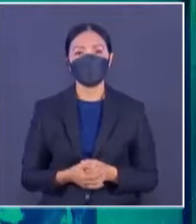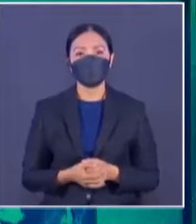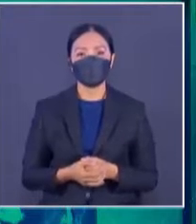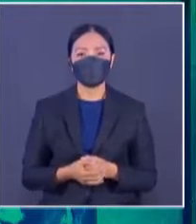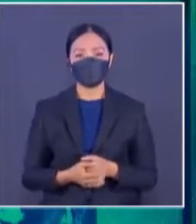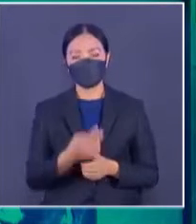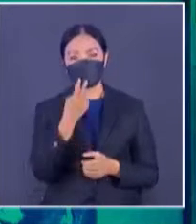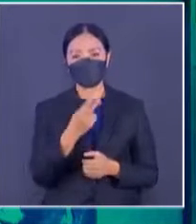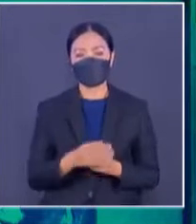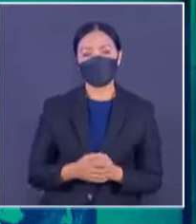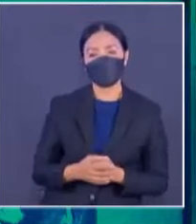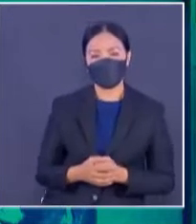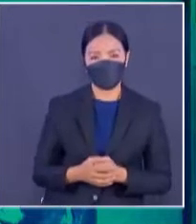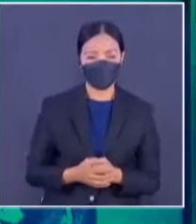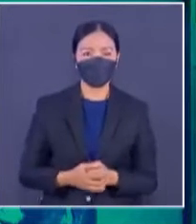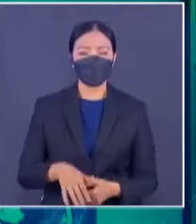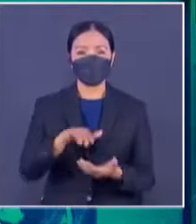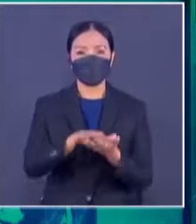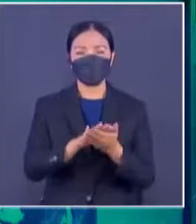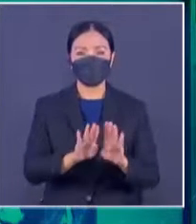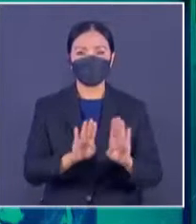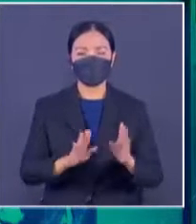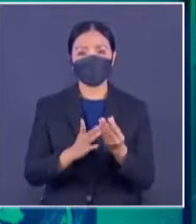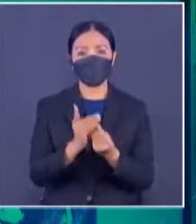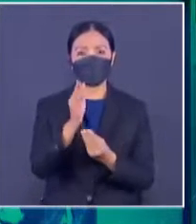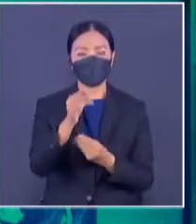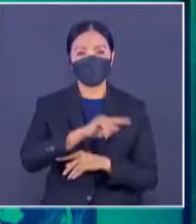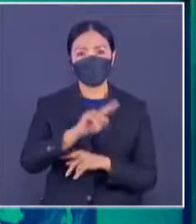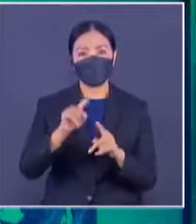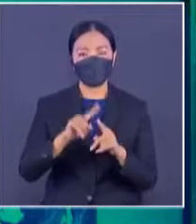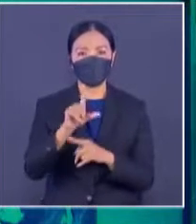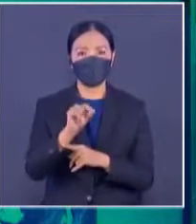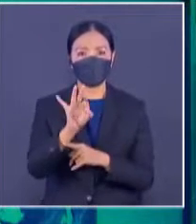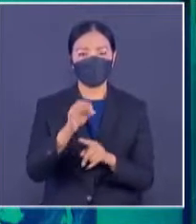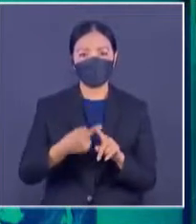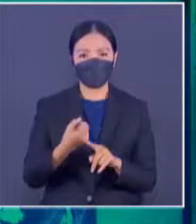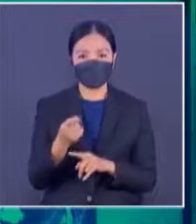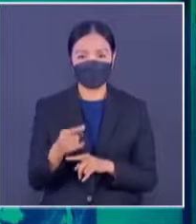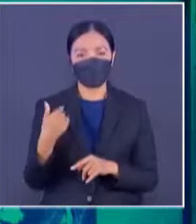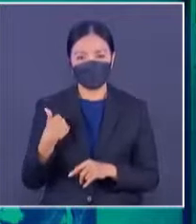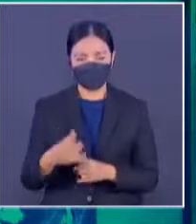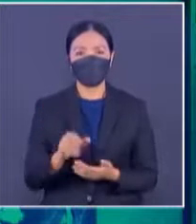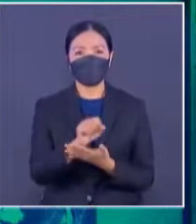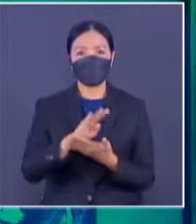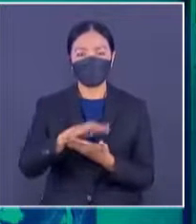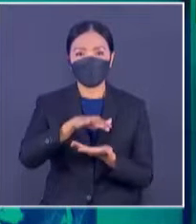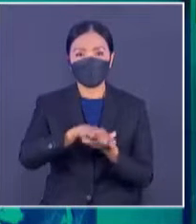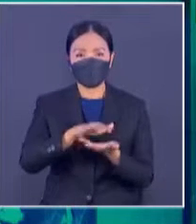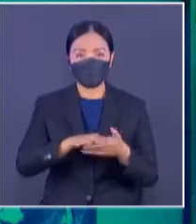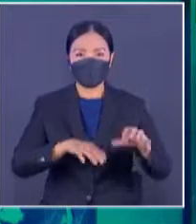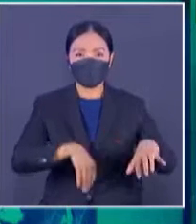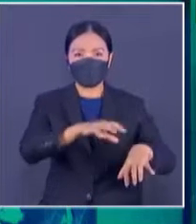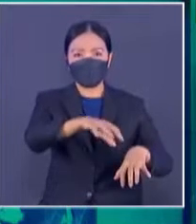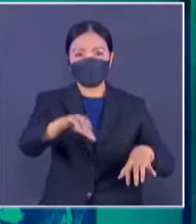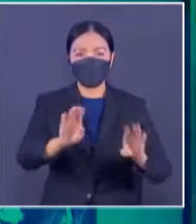คุณผู้ชมครับไปดูอีกด้านนึงเรื่องของการเปิดเรียนเดี๋ยวสัปดาห์หน้าเนี่ย29พฤศจิกายนจะมีอีกหลายสถาบันอีกหลายโรงเรียนนะฮะ